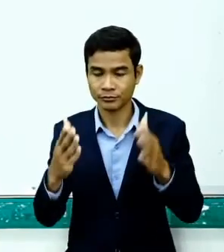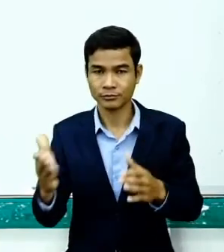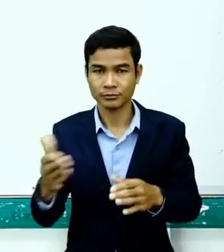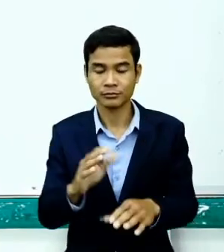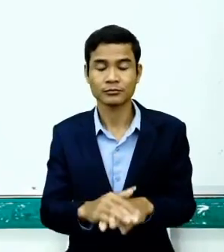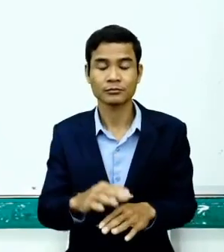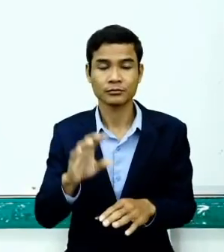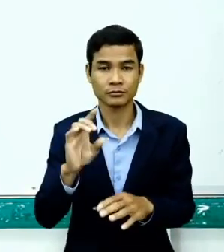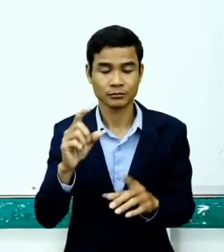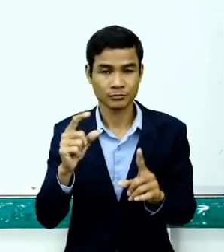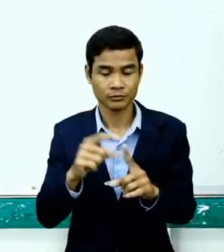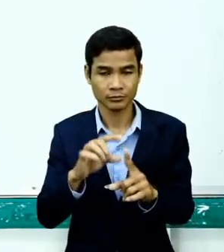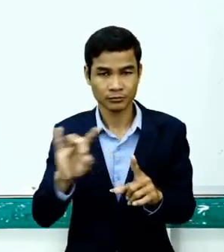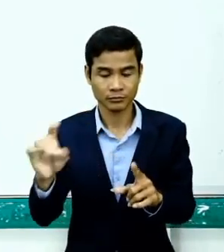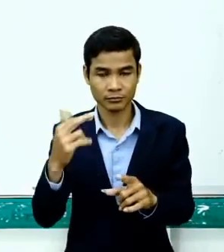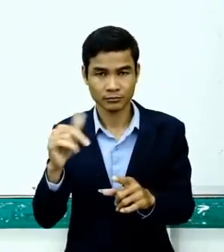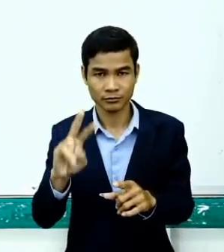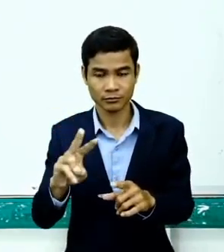ចានៅព្យាង្គទី2